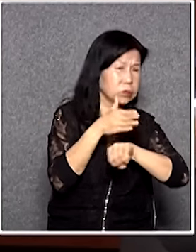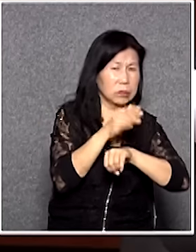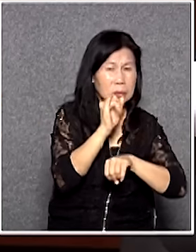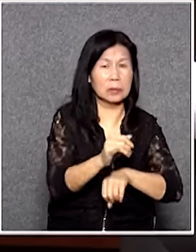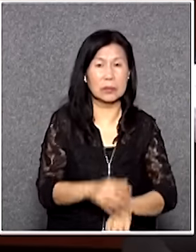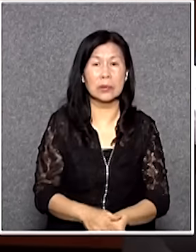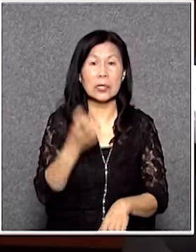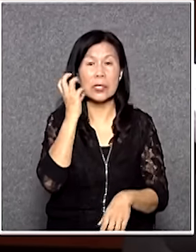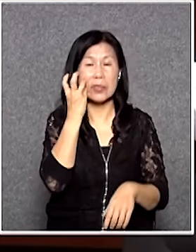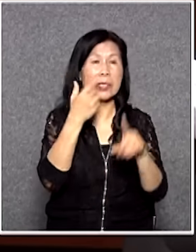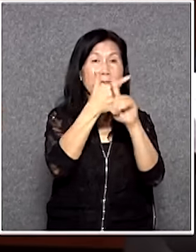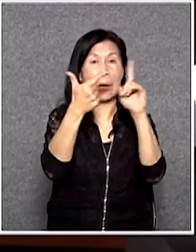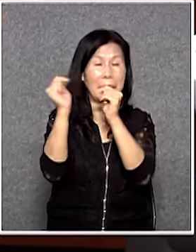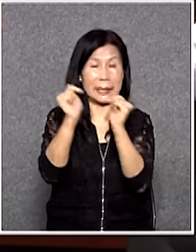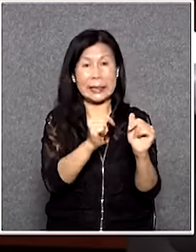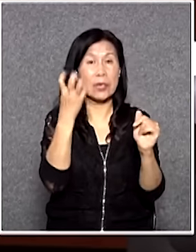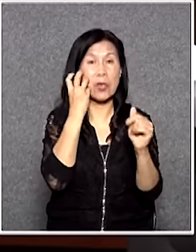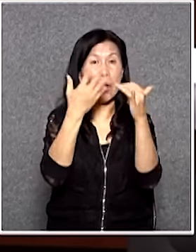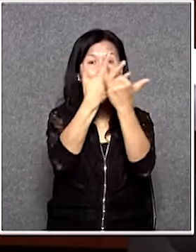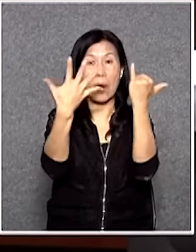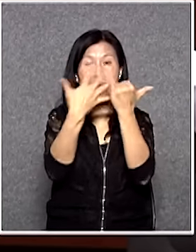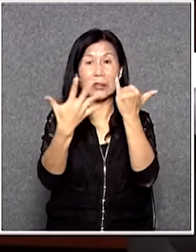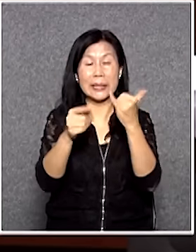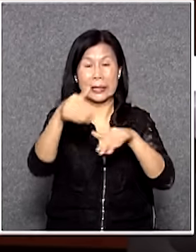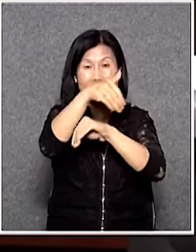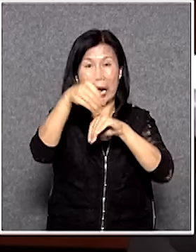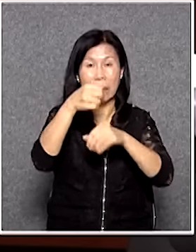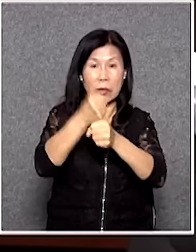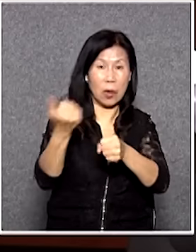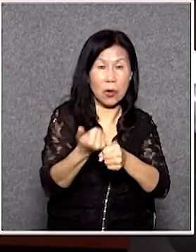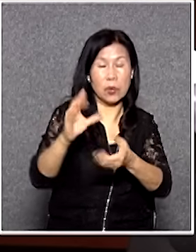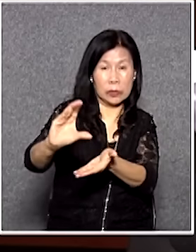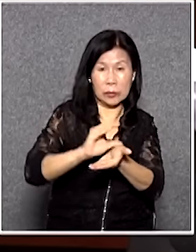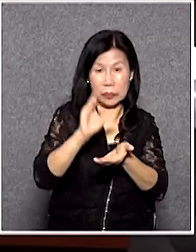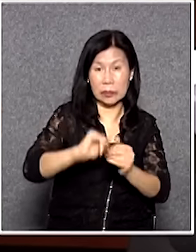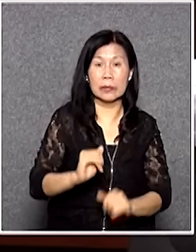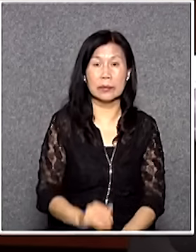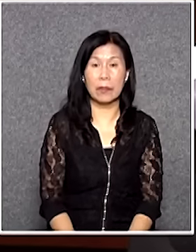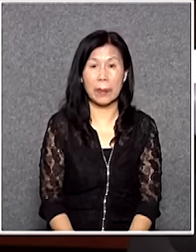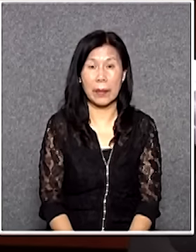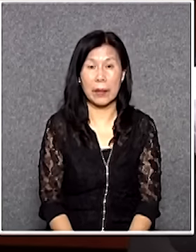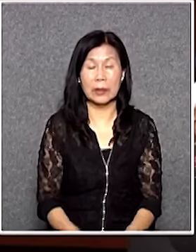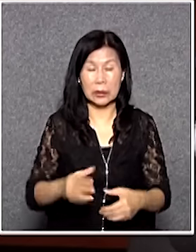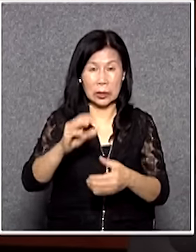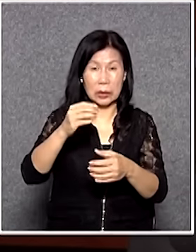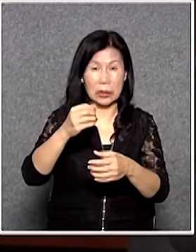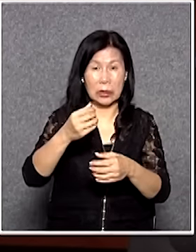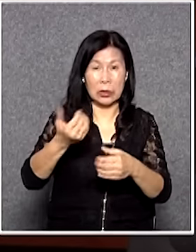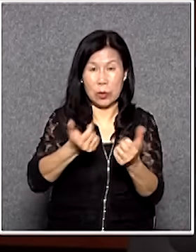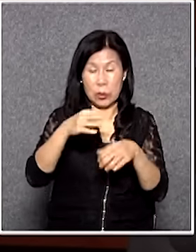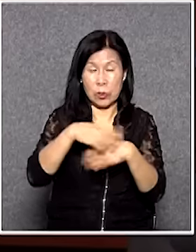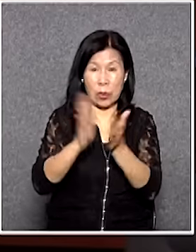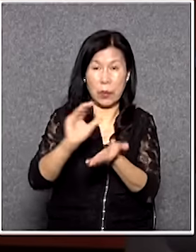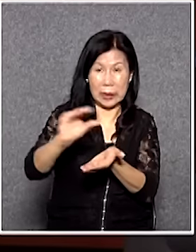了，18到65，65才是個計劃完了拿錢，是吧？在完了拿錢那15年，